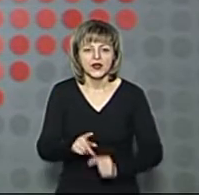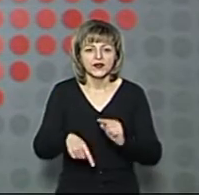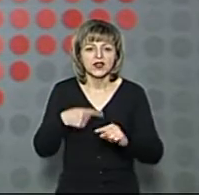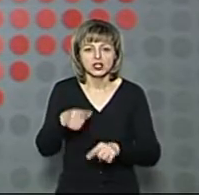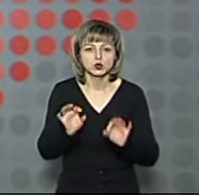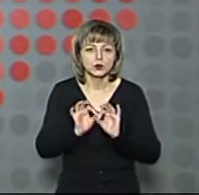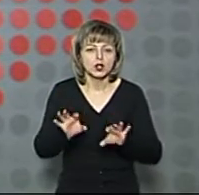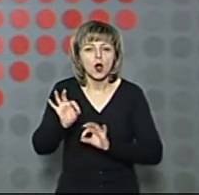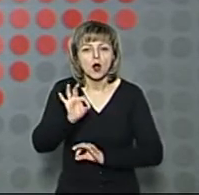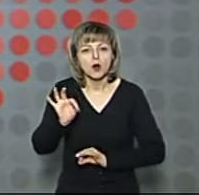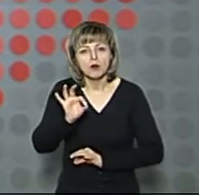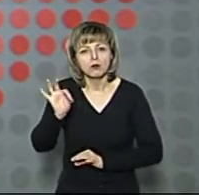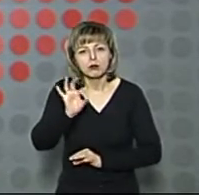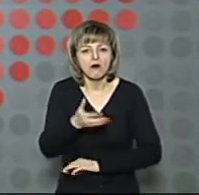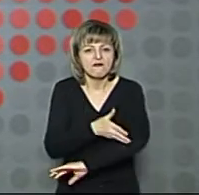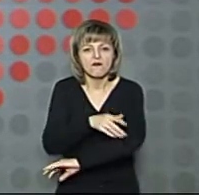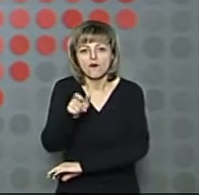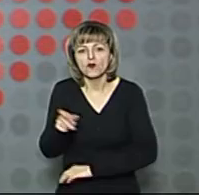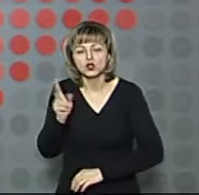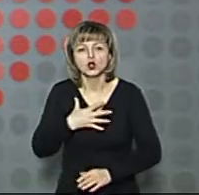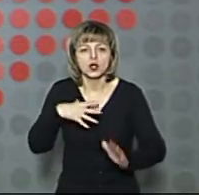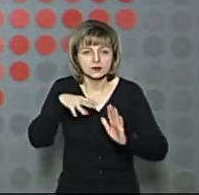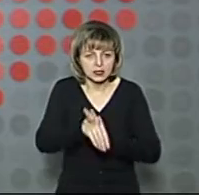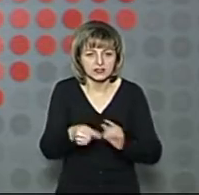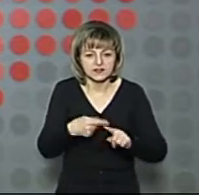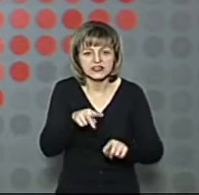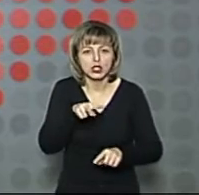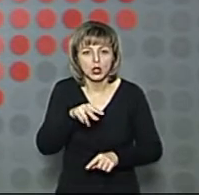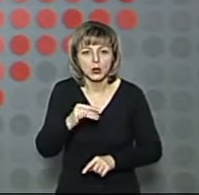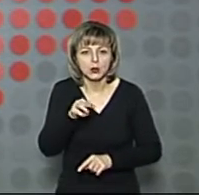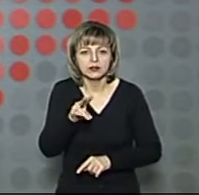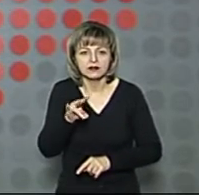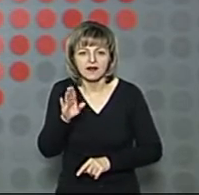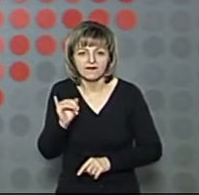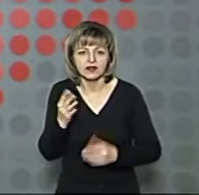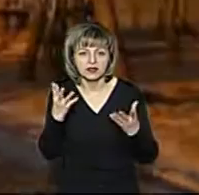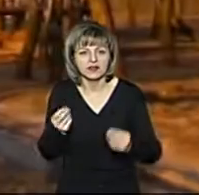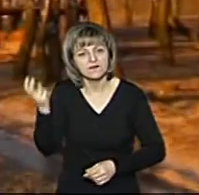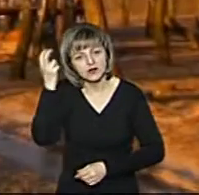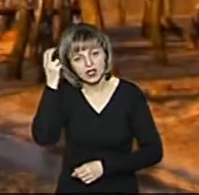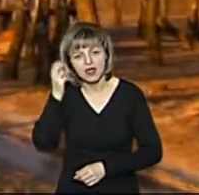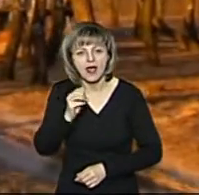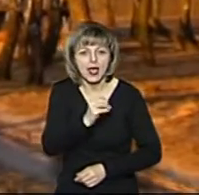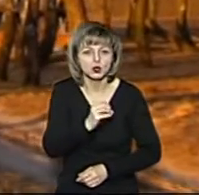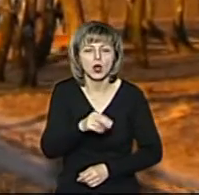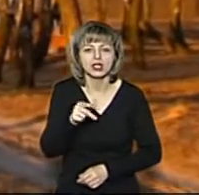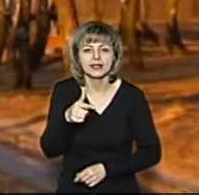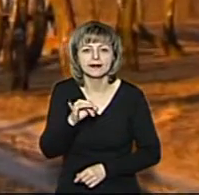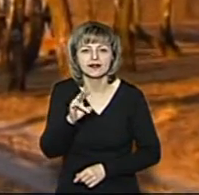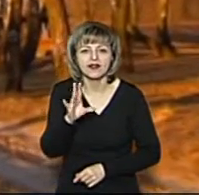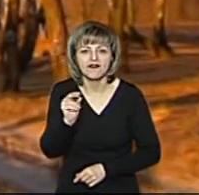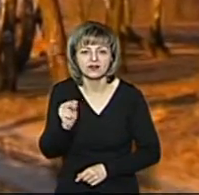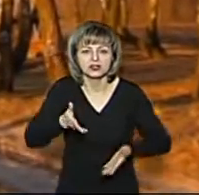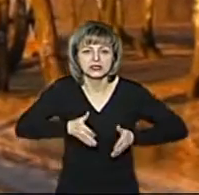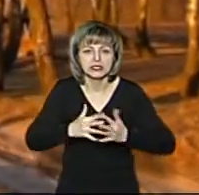Наступний матеріал – спогад про волинян, які загинули у ці лютневі дні у Києві. Едуард Гриневич родом із